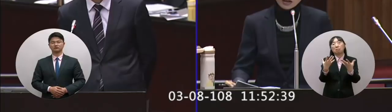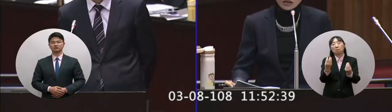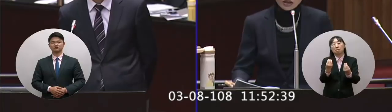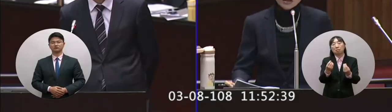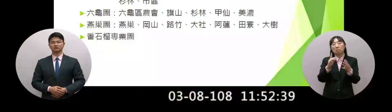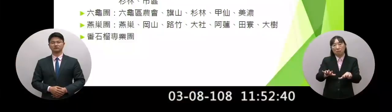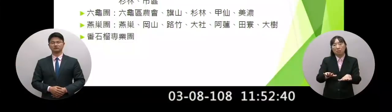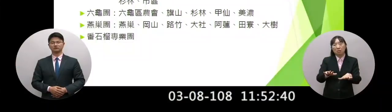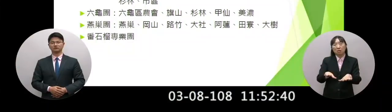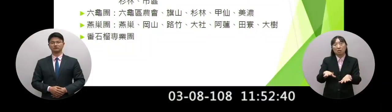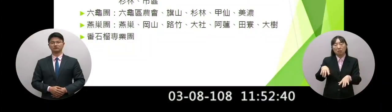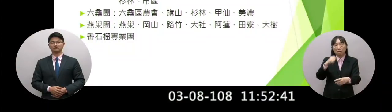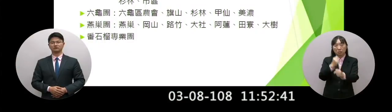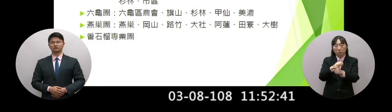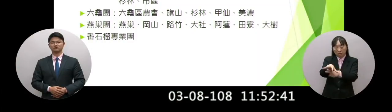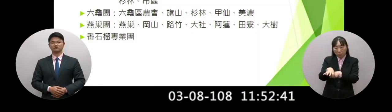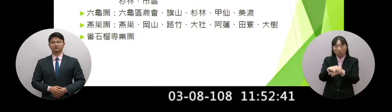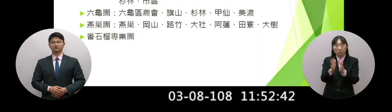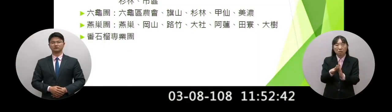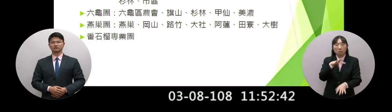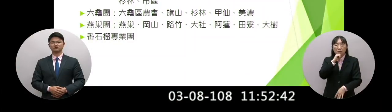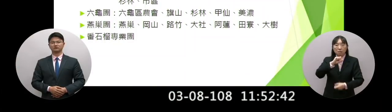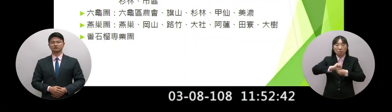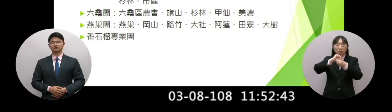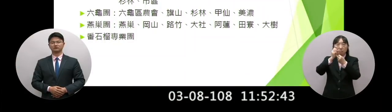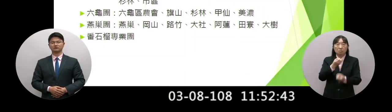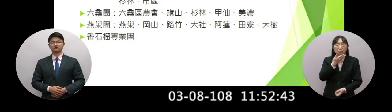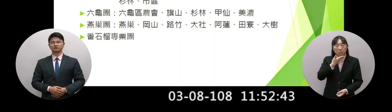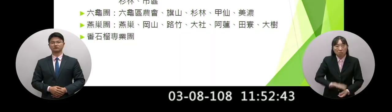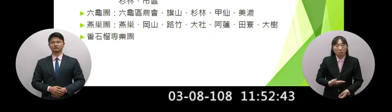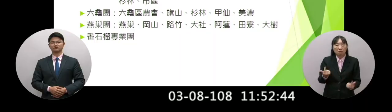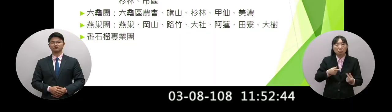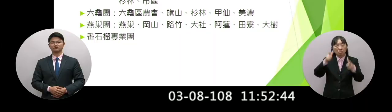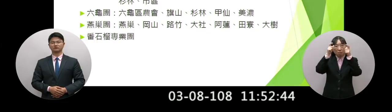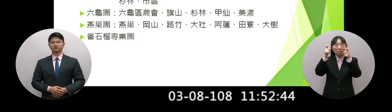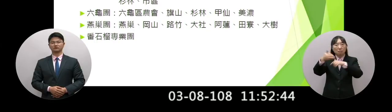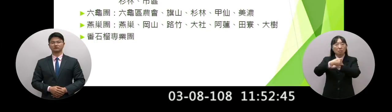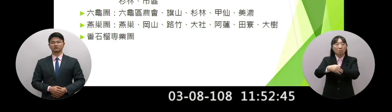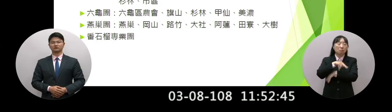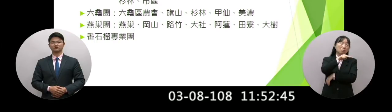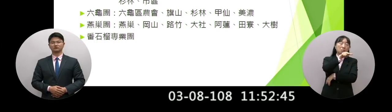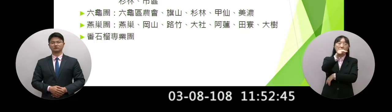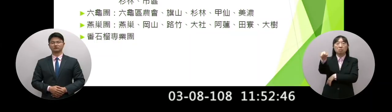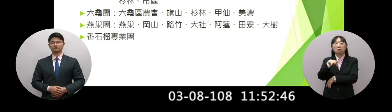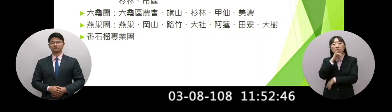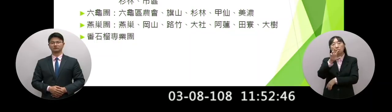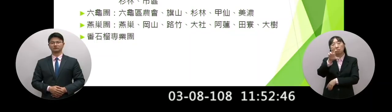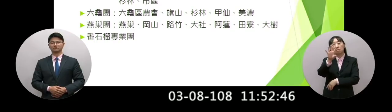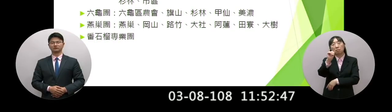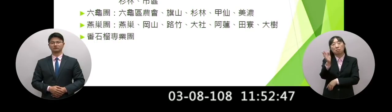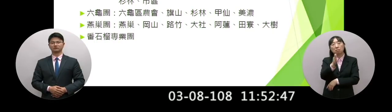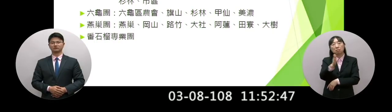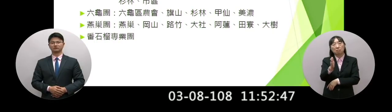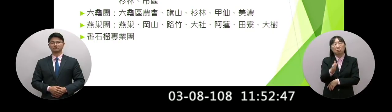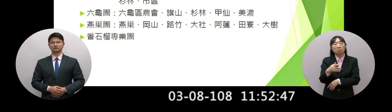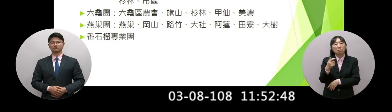的年纪老化。其实在我们高雄的乡村里头哦，我常常可以看到那个80几岁的